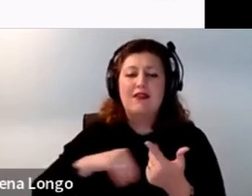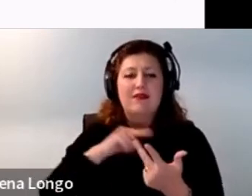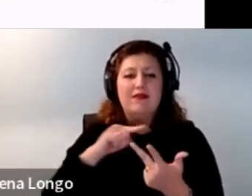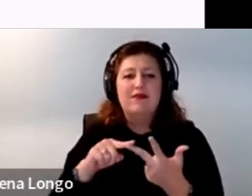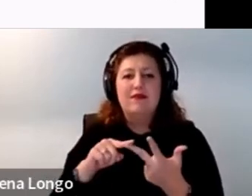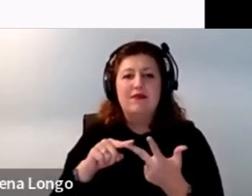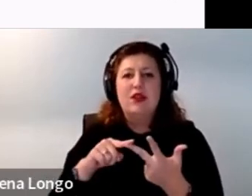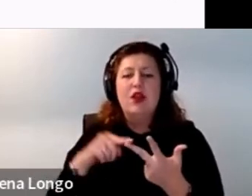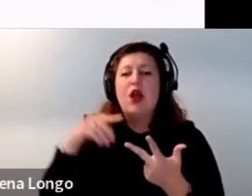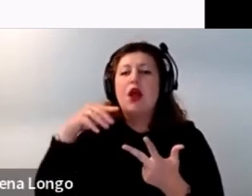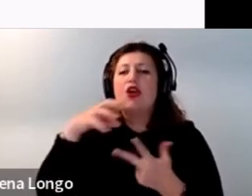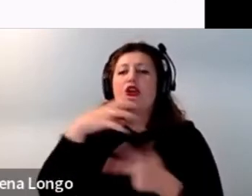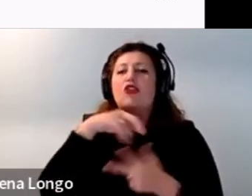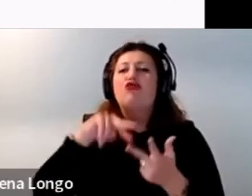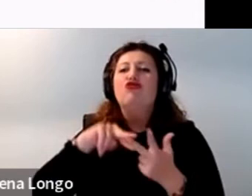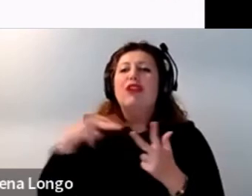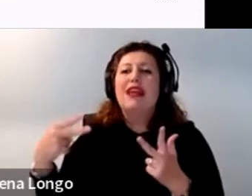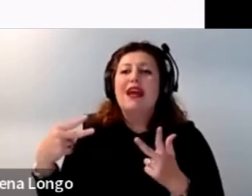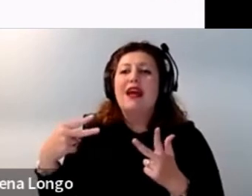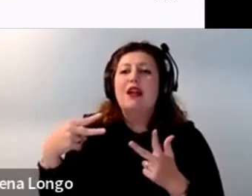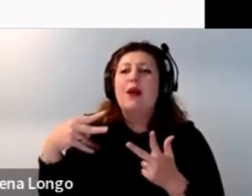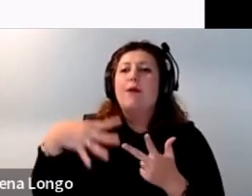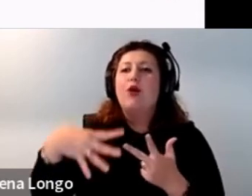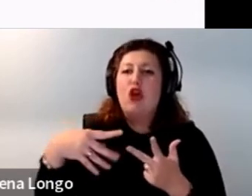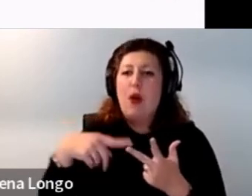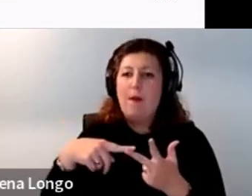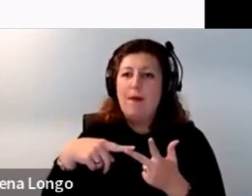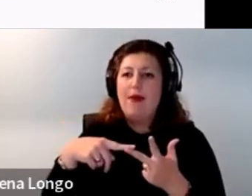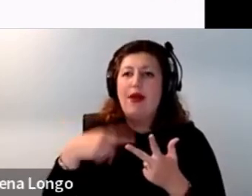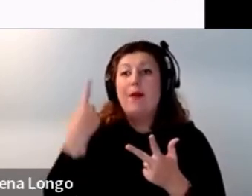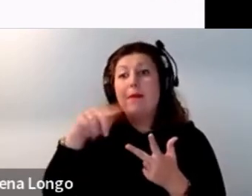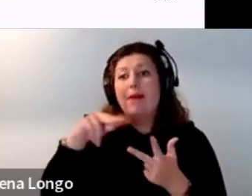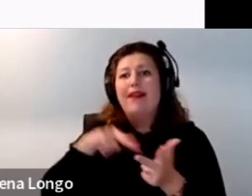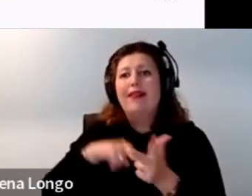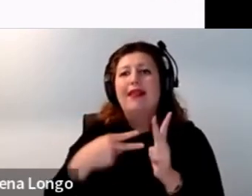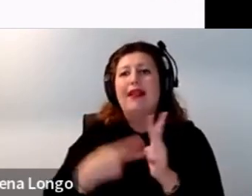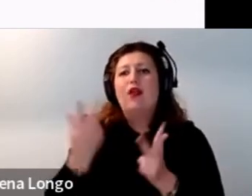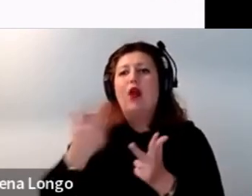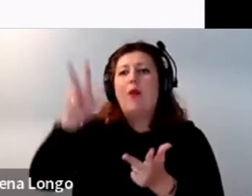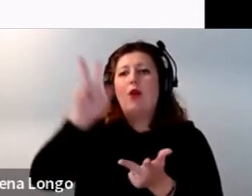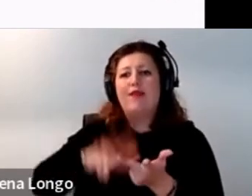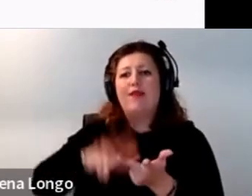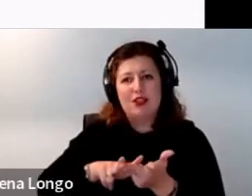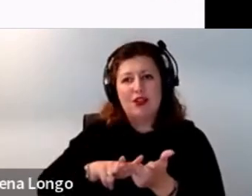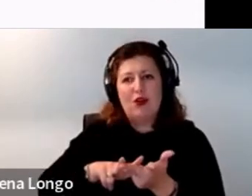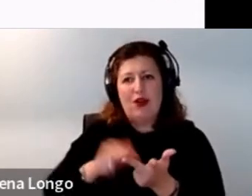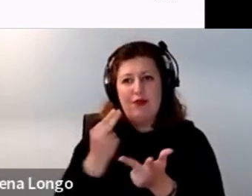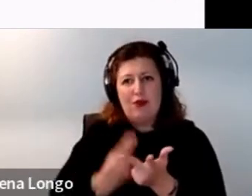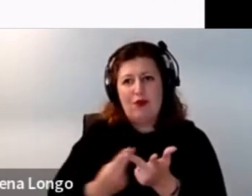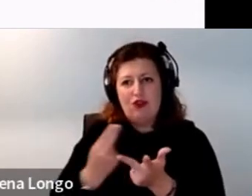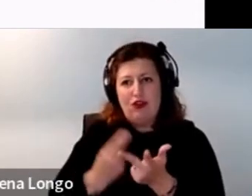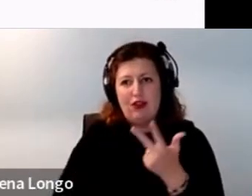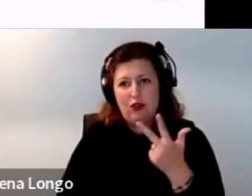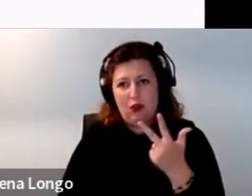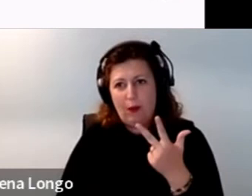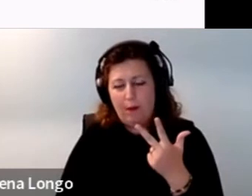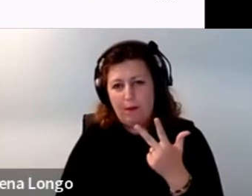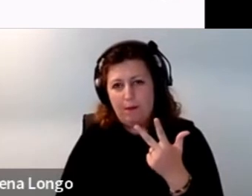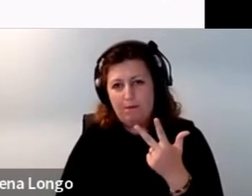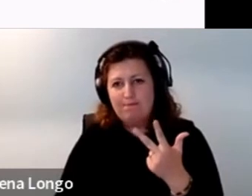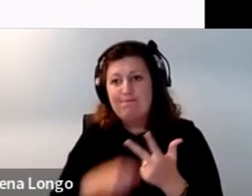l'ingegner Muajombe più dal lato tecnico per l'approvazione del progetto e poi